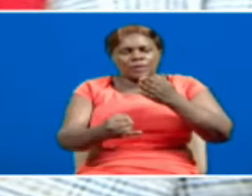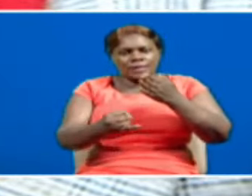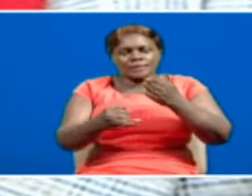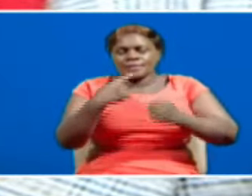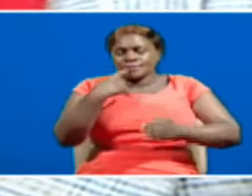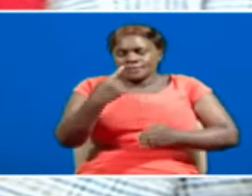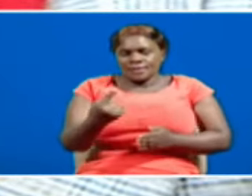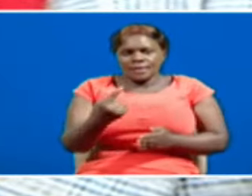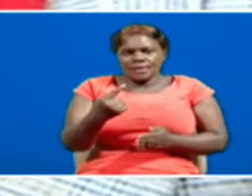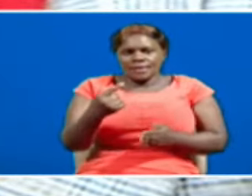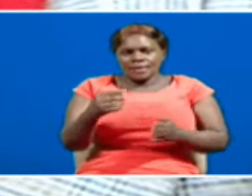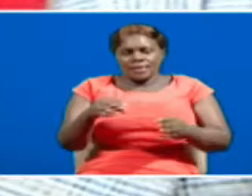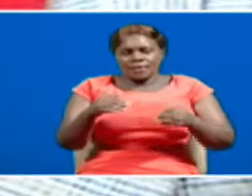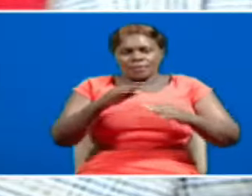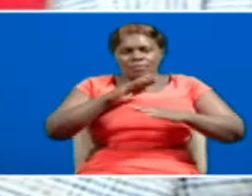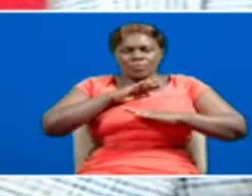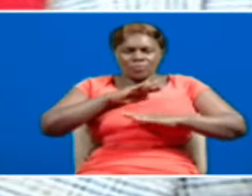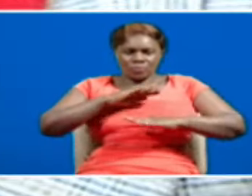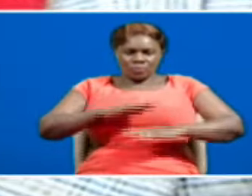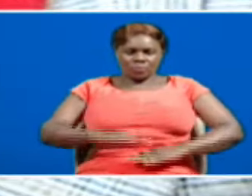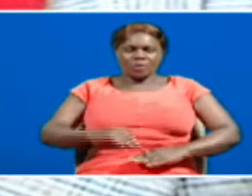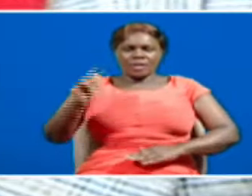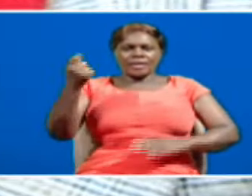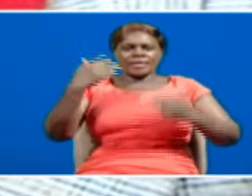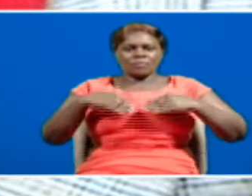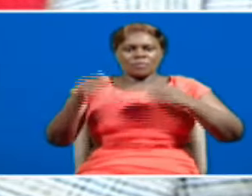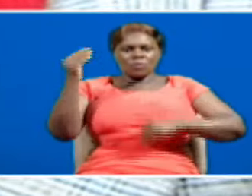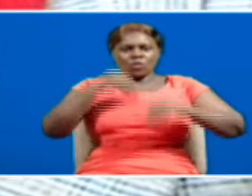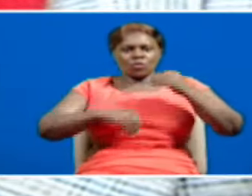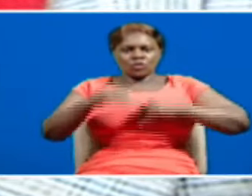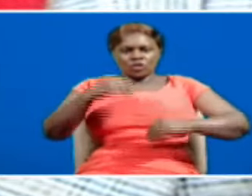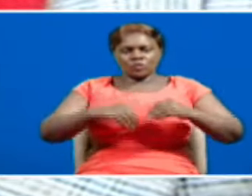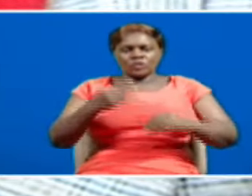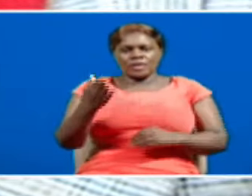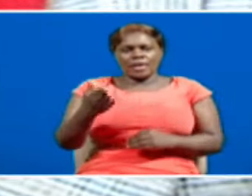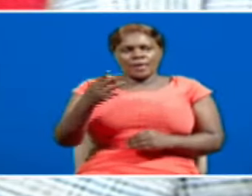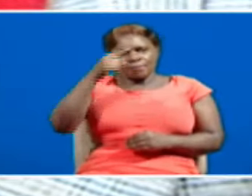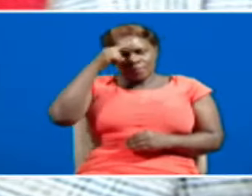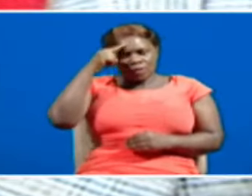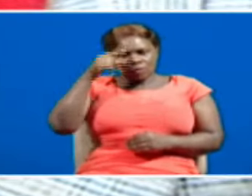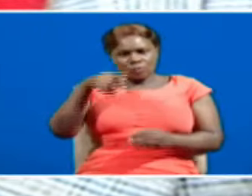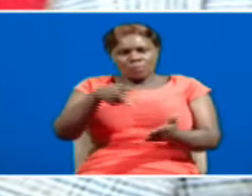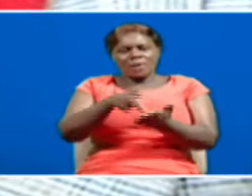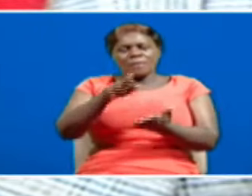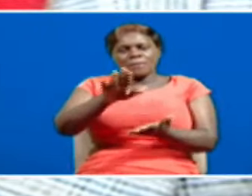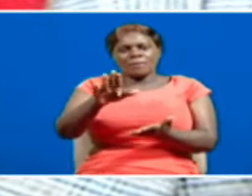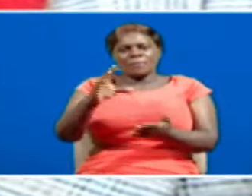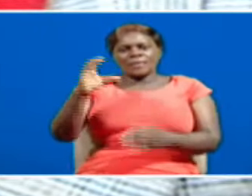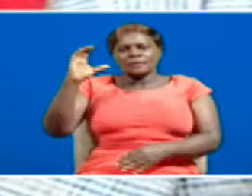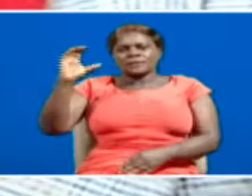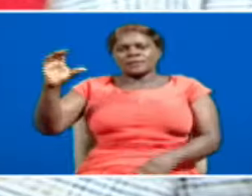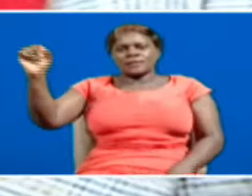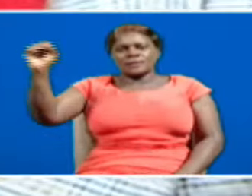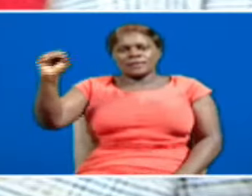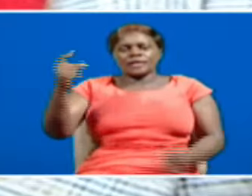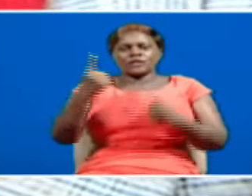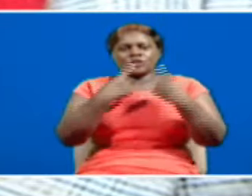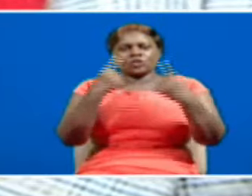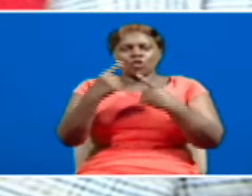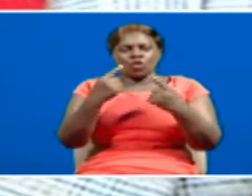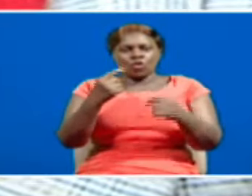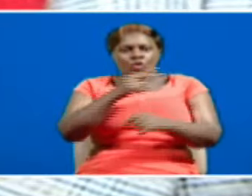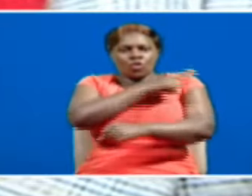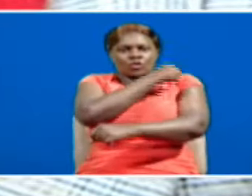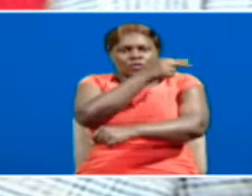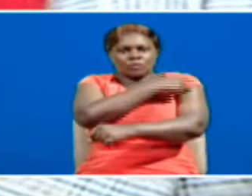akisema kwamba itawapa afueni kubwa wa Kenya ambao watachangia kwenye bima hiyo kulingana na mapato yao. Waziri huyo ambaye amezungumza katika hospitali